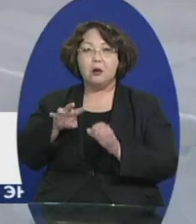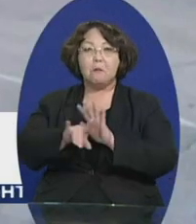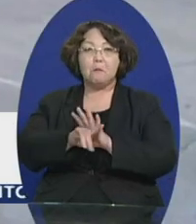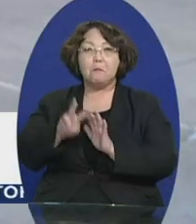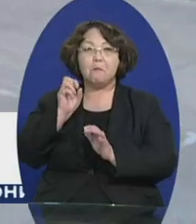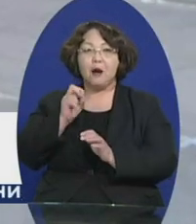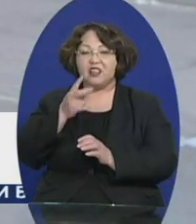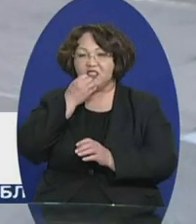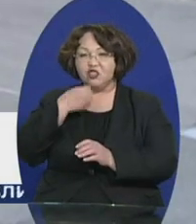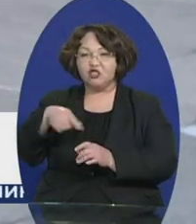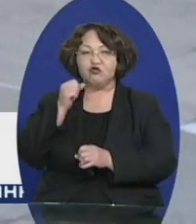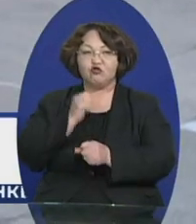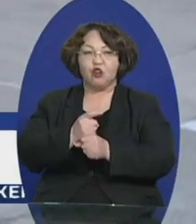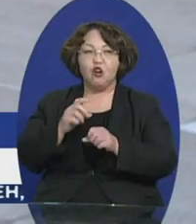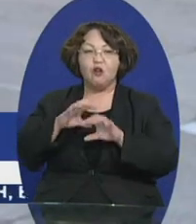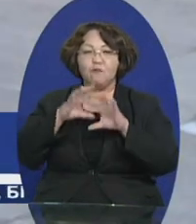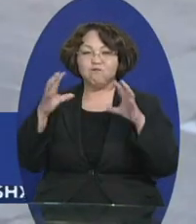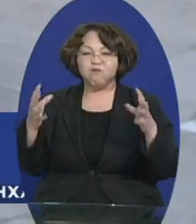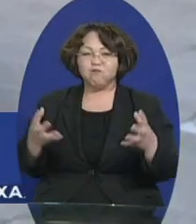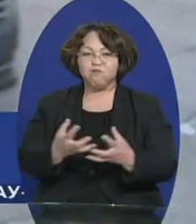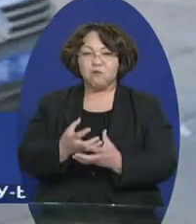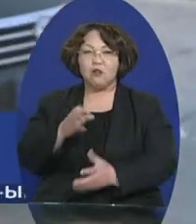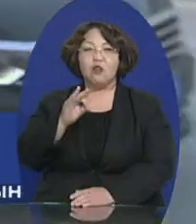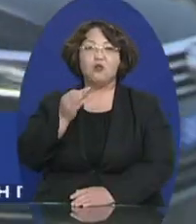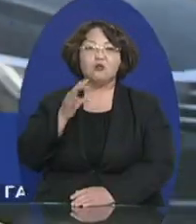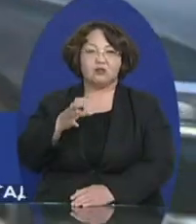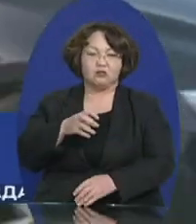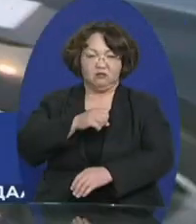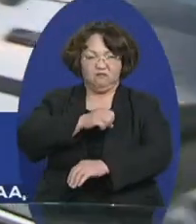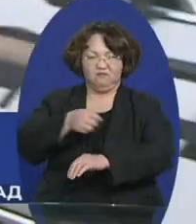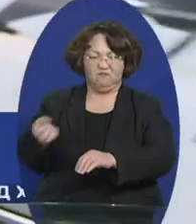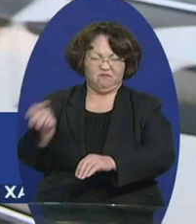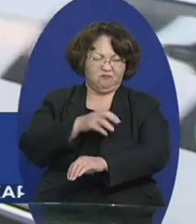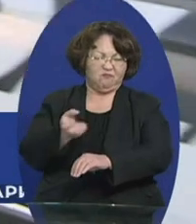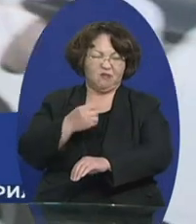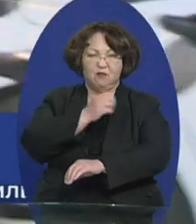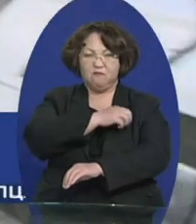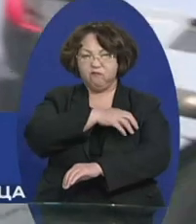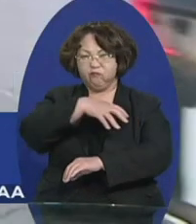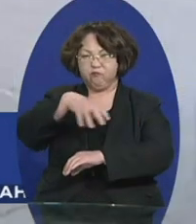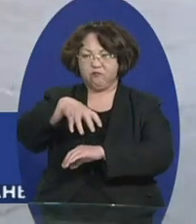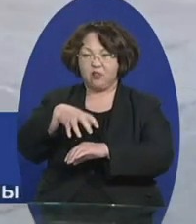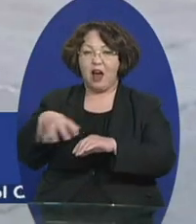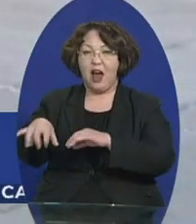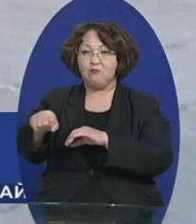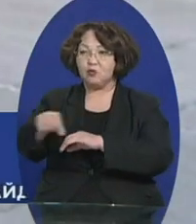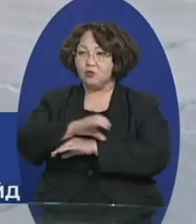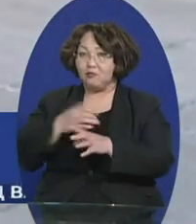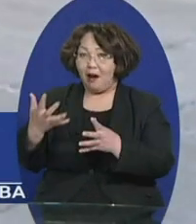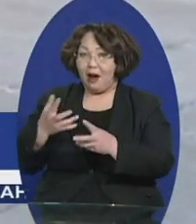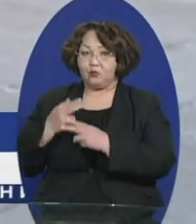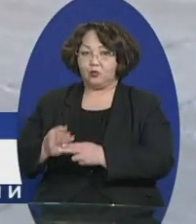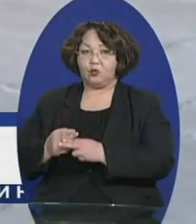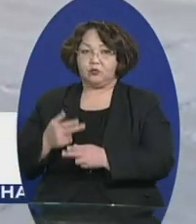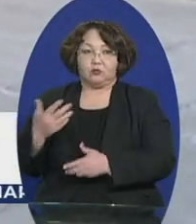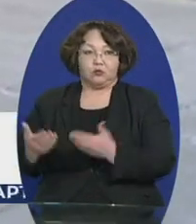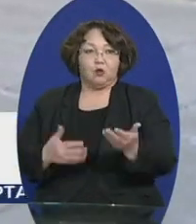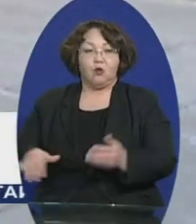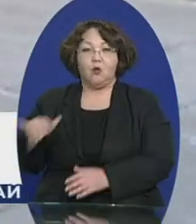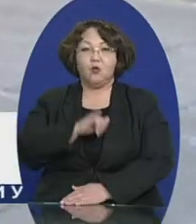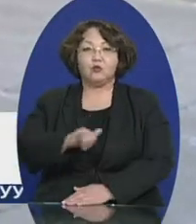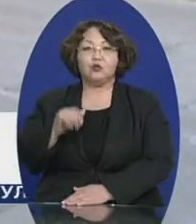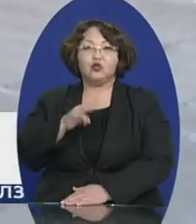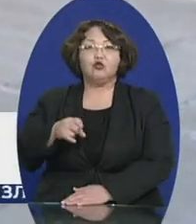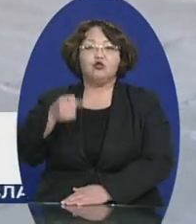За Монгол Улсын засгийн газраас өндөржүүлсэн бэлэн байдал зарлж үйлчлэлт хүндэрсэн аймаг суманд одоо үйлс тэжээлийн улсын нөөцөөс